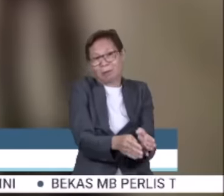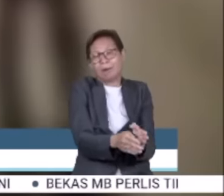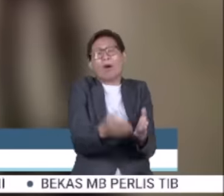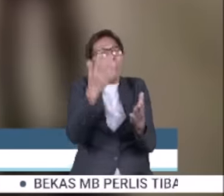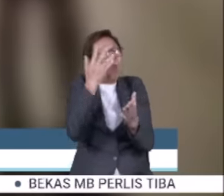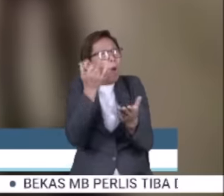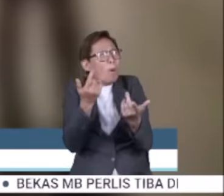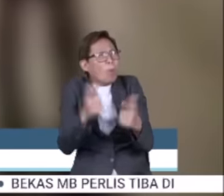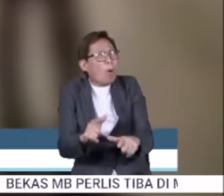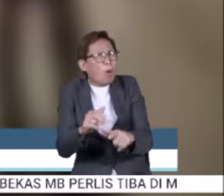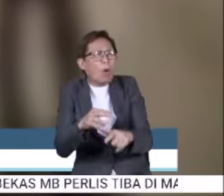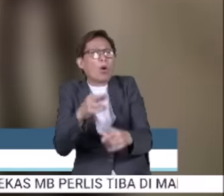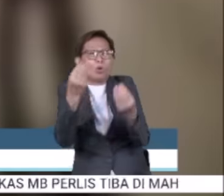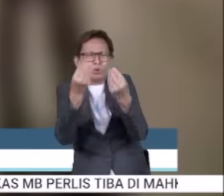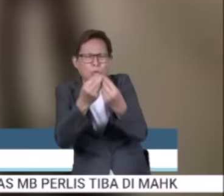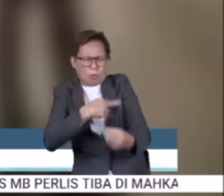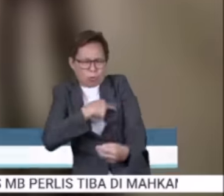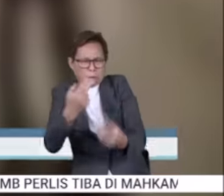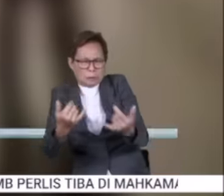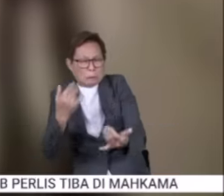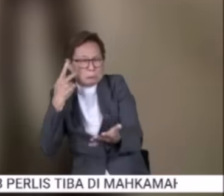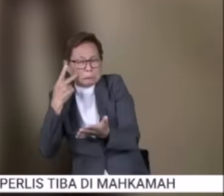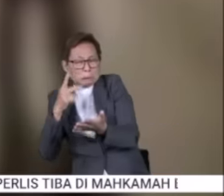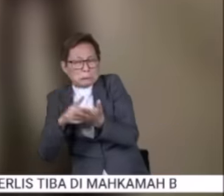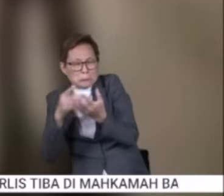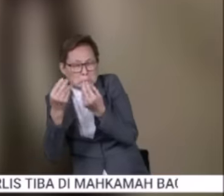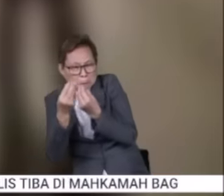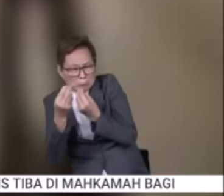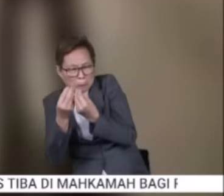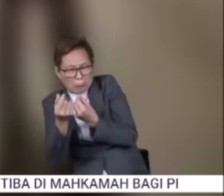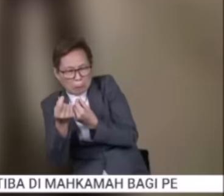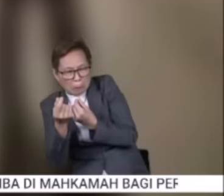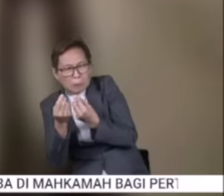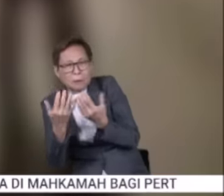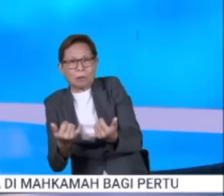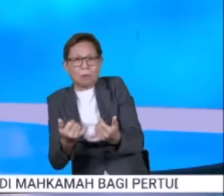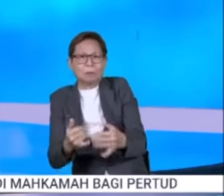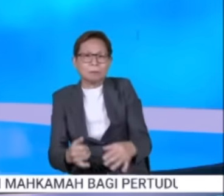insiden dan jumlah kerugian sedang dikenal pasti.